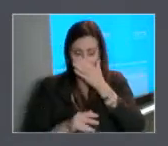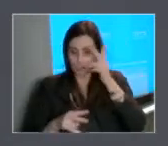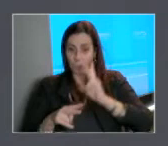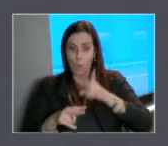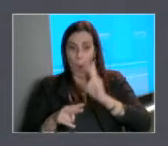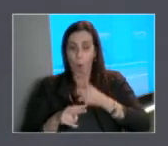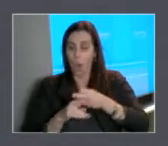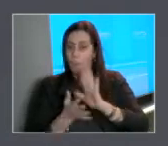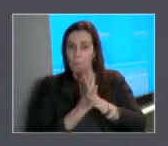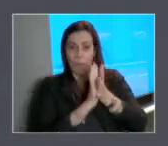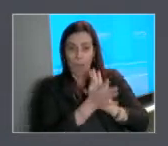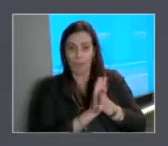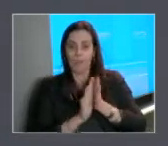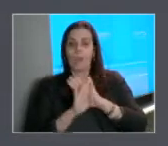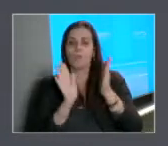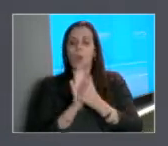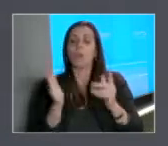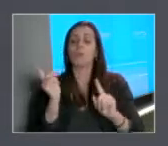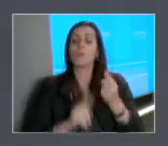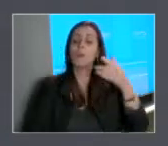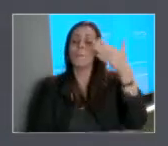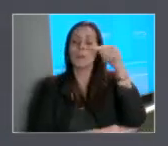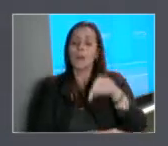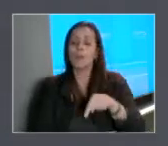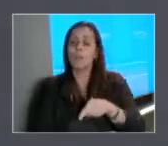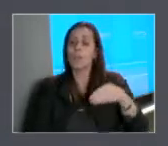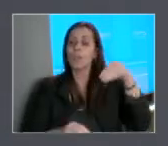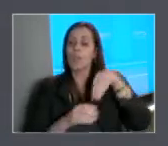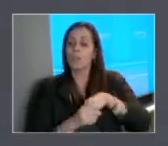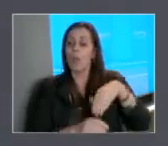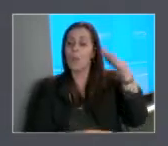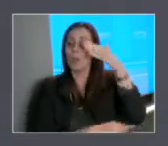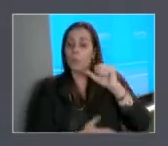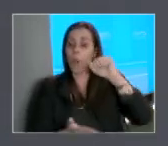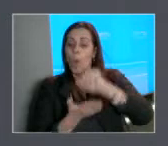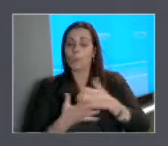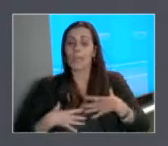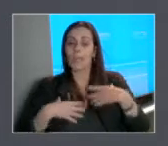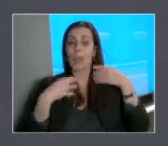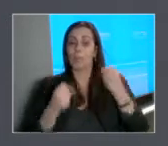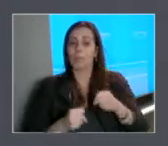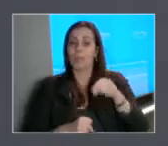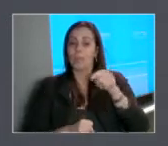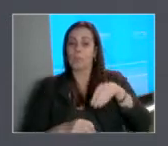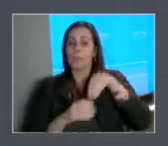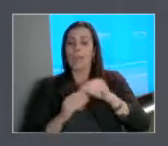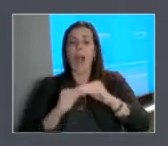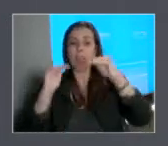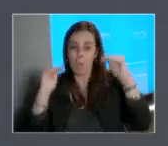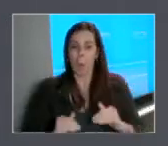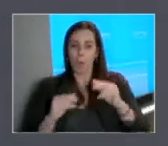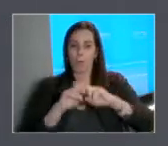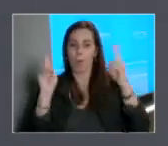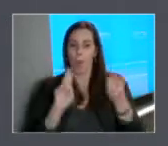חולים במסדרונות. וכל זה קורה במדינה בה השתתפות המדינה בהוצאות הבריאות היא מבין הנמוכות